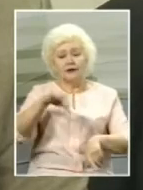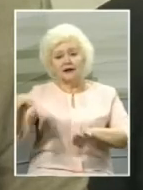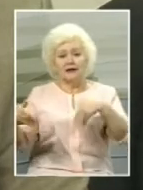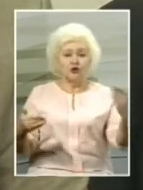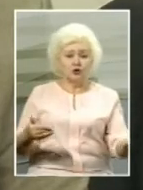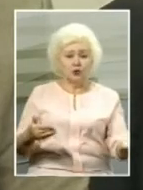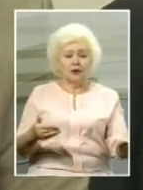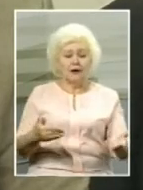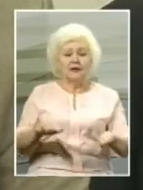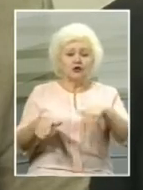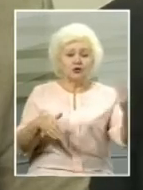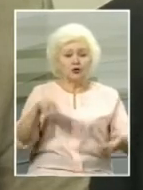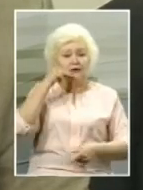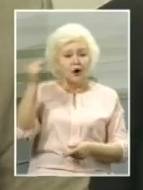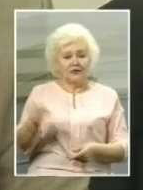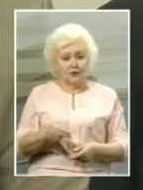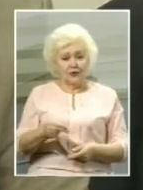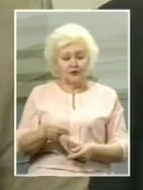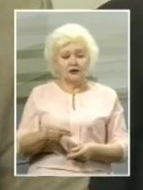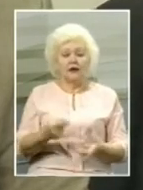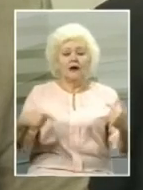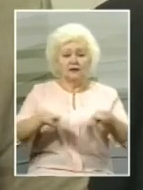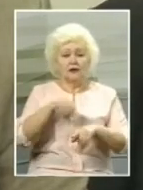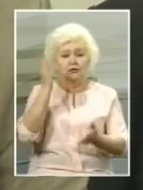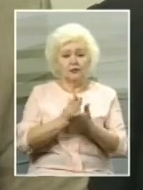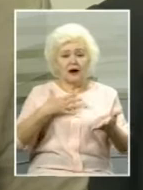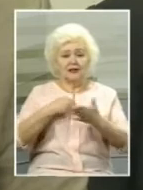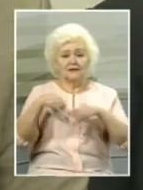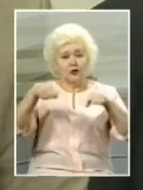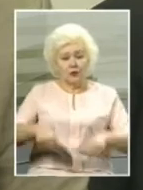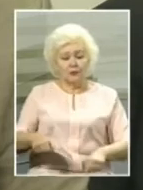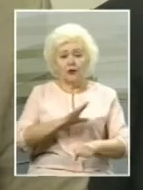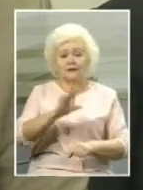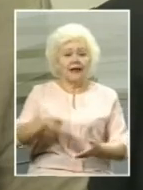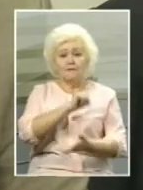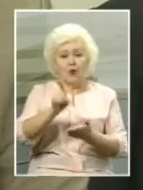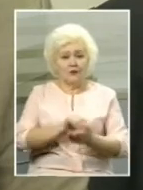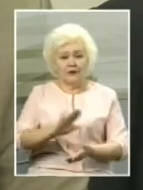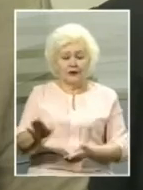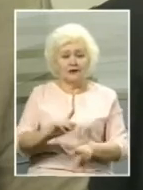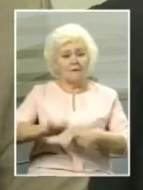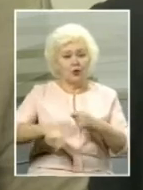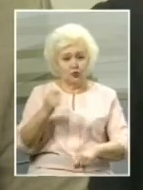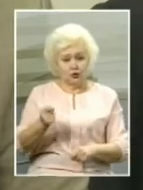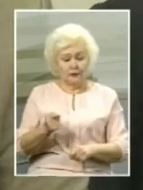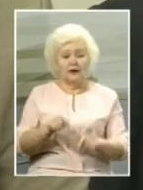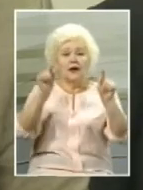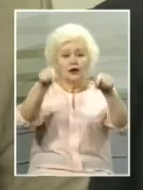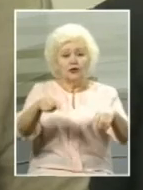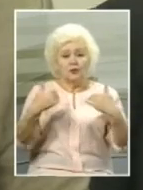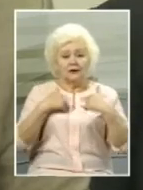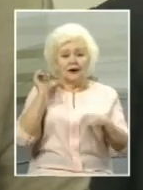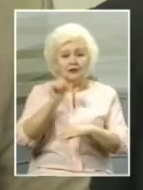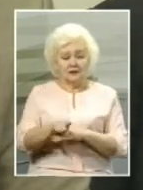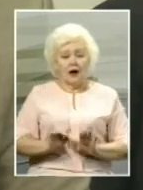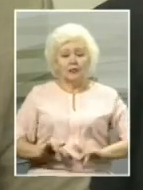сторони, сторона обвинувачення також має свої права, які ми не повинні порушувати. І тому наша